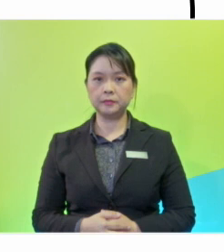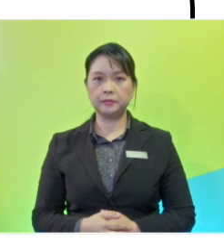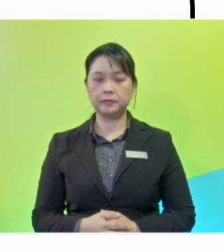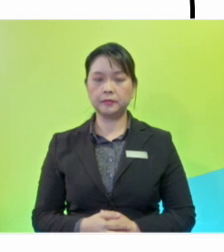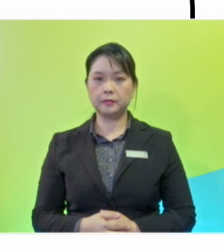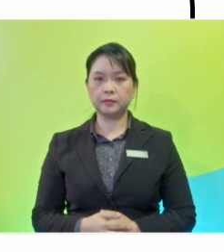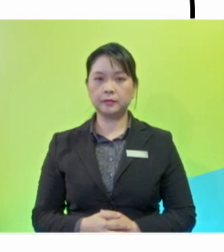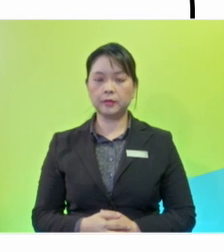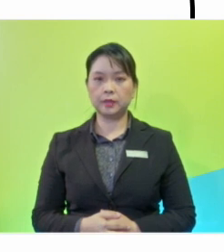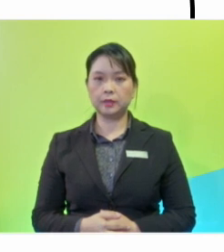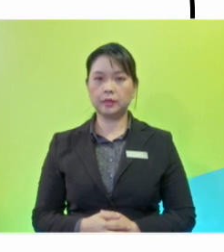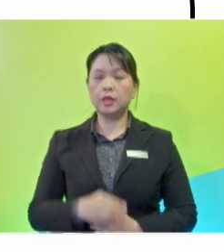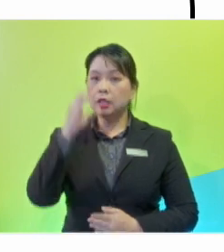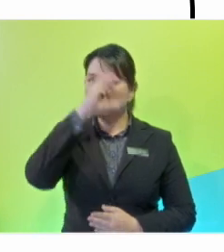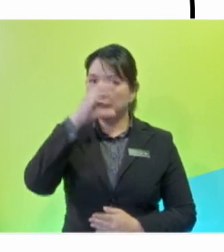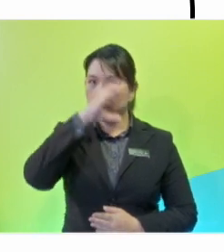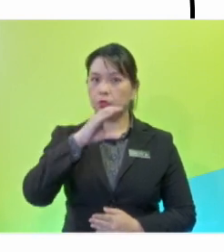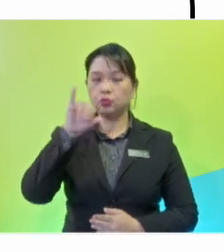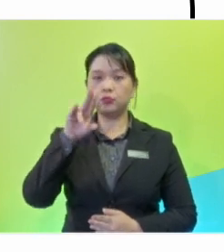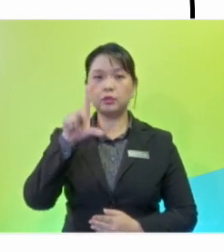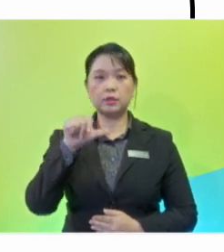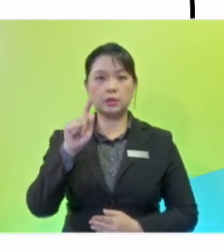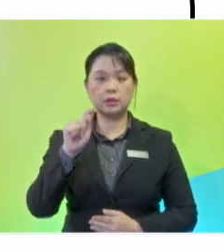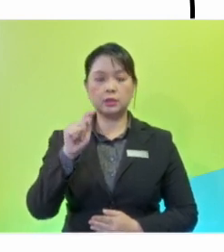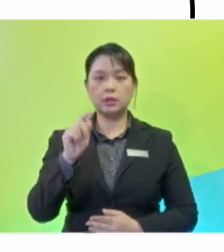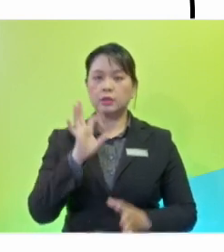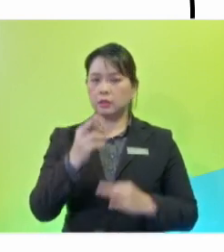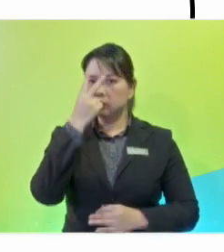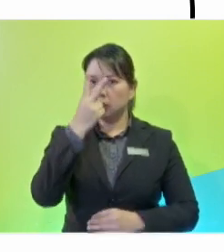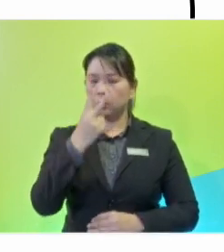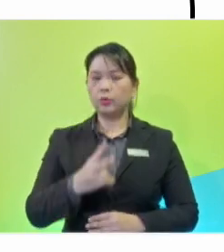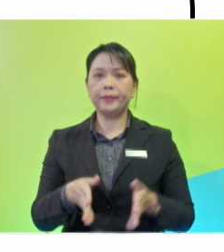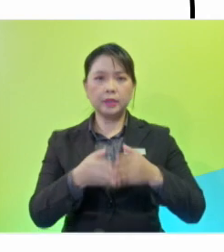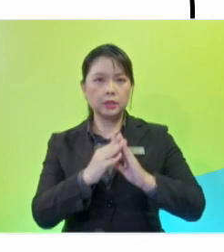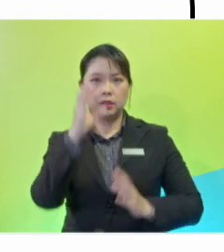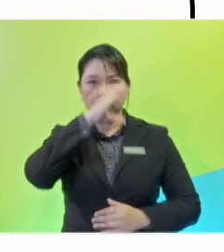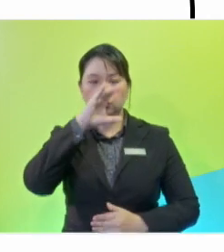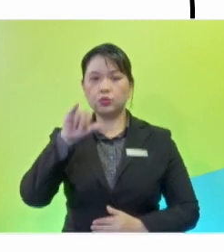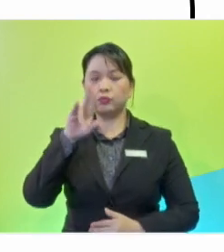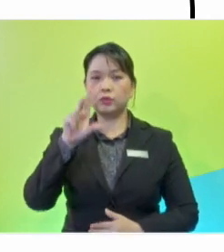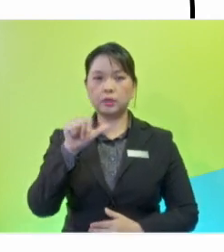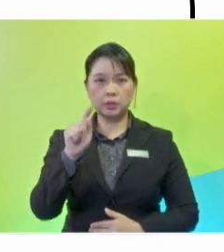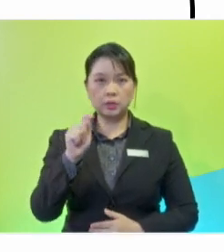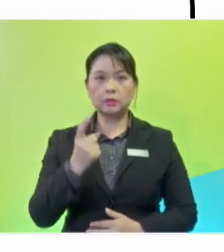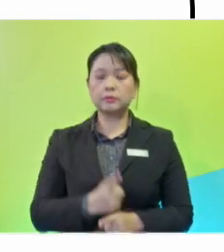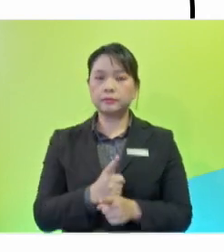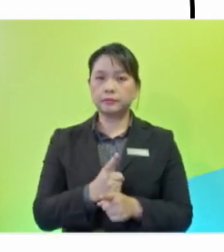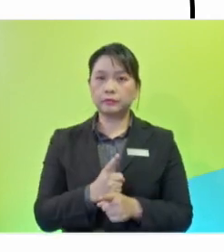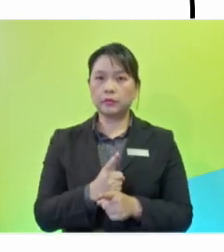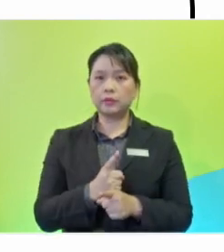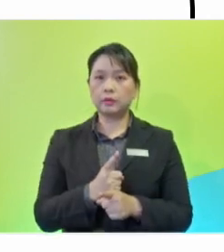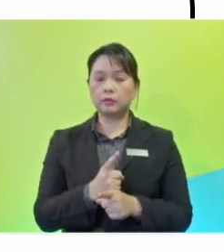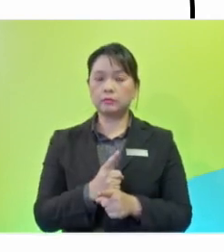menyentuh pasti cari kalau murid-murid tengok soalnya minta cari bulat so macam tadi pun dia cari jelek ini pun cari julet